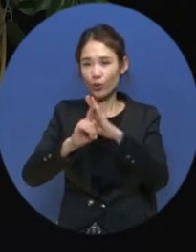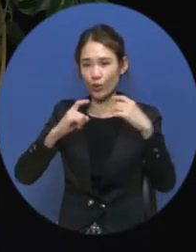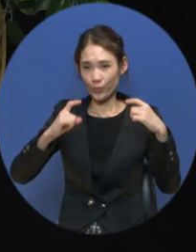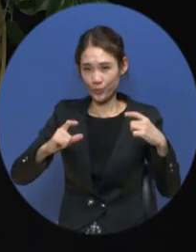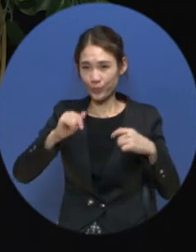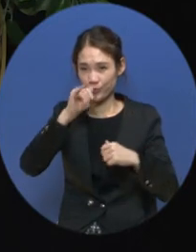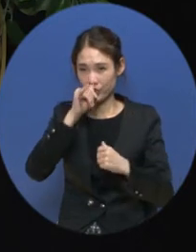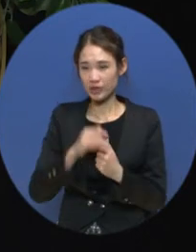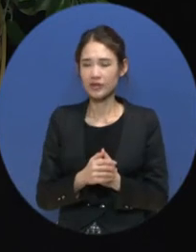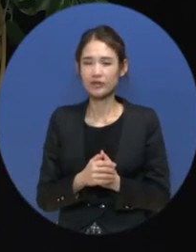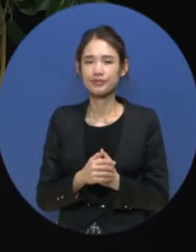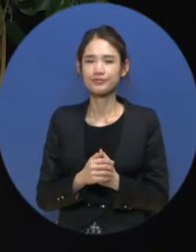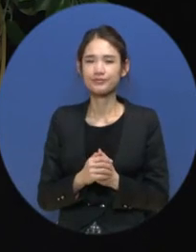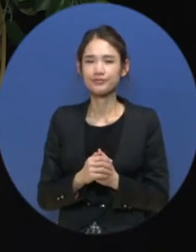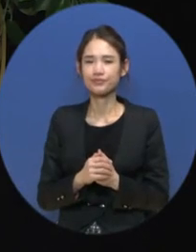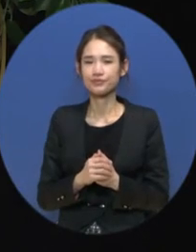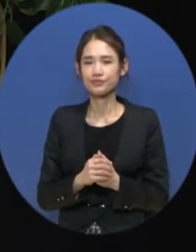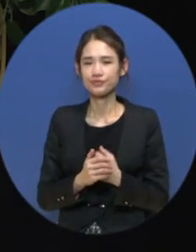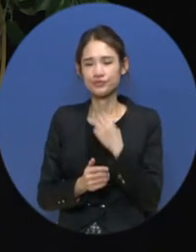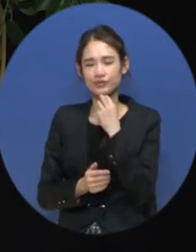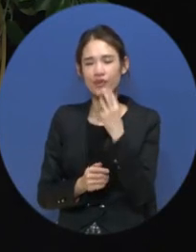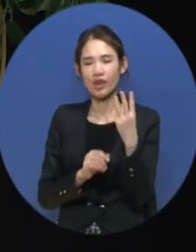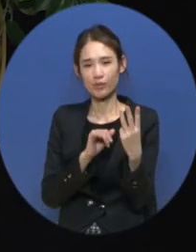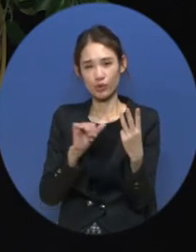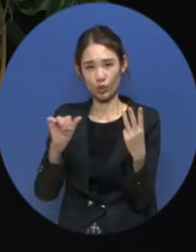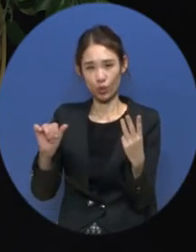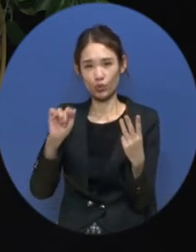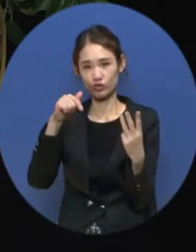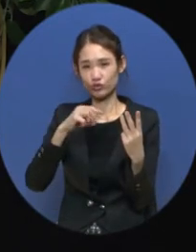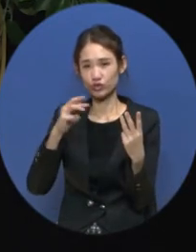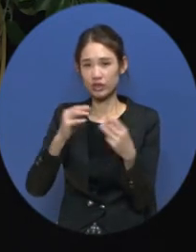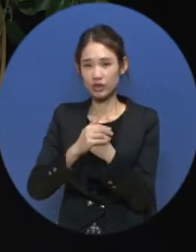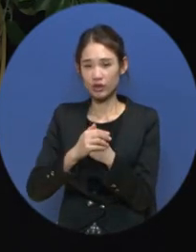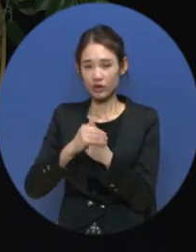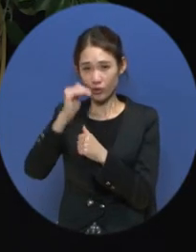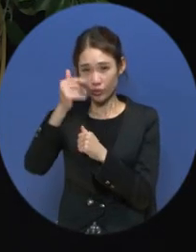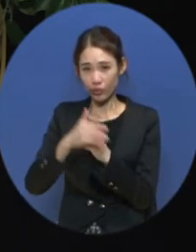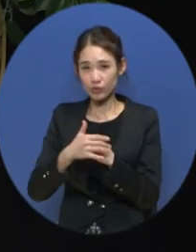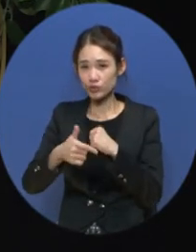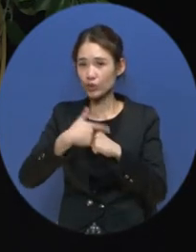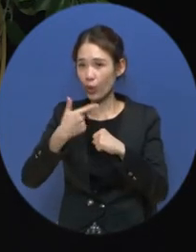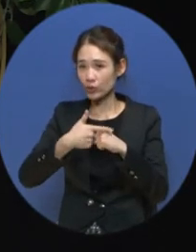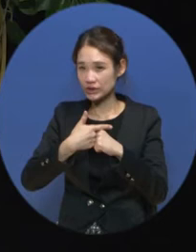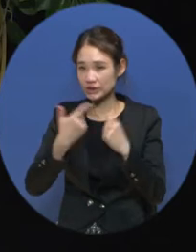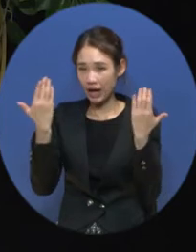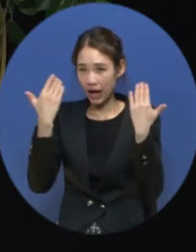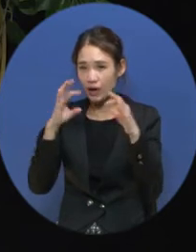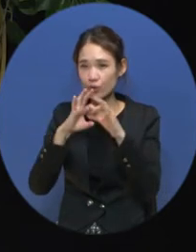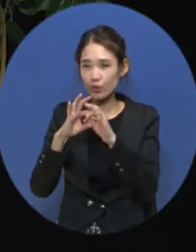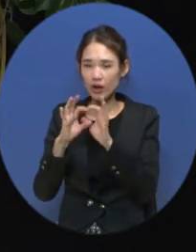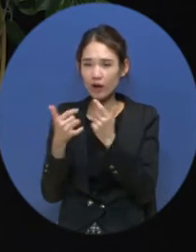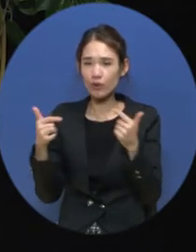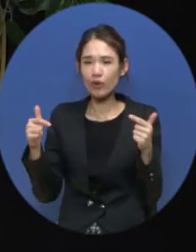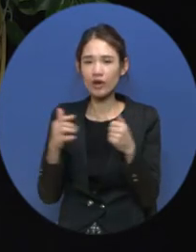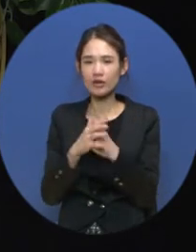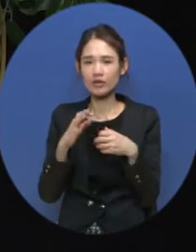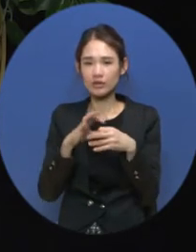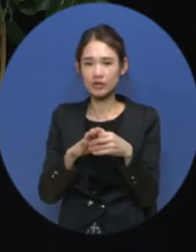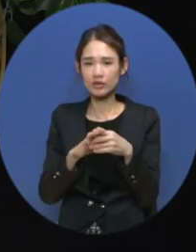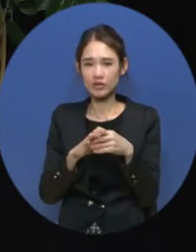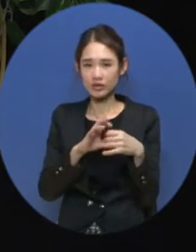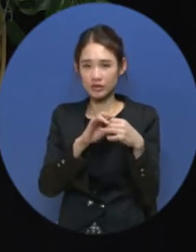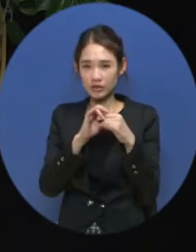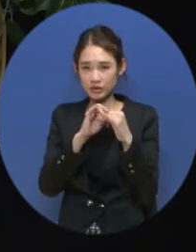있습니다. 그래서 3, 5세 이렇게 누리과정은 초등학교 연계성상에서 초등학교의